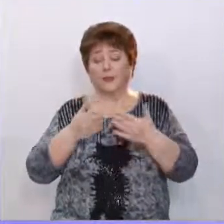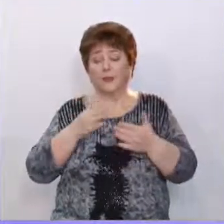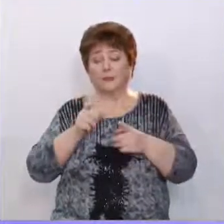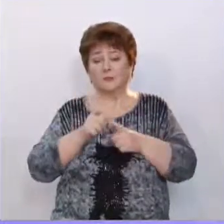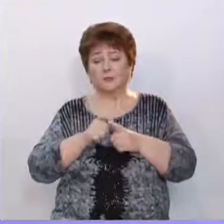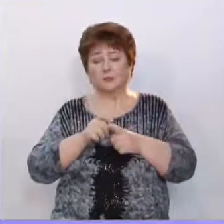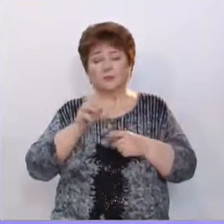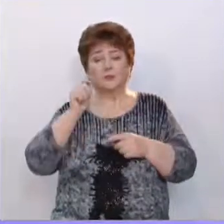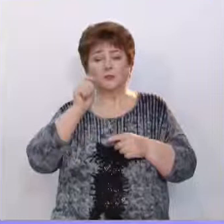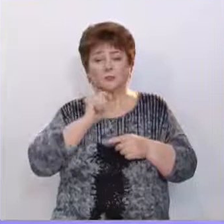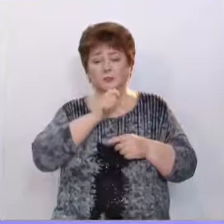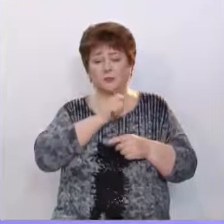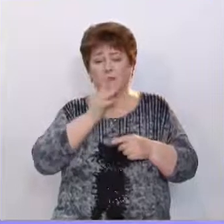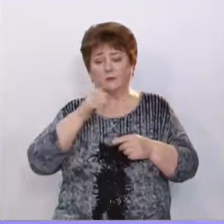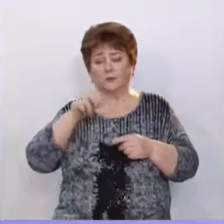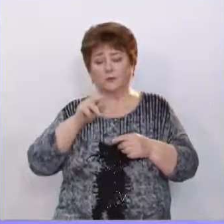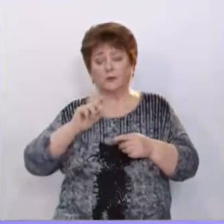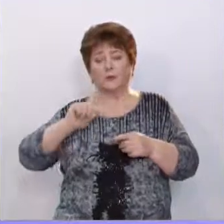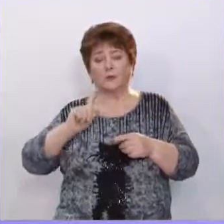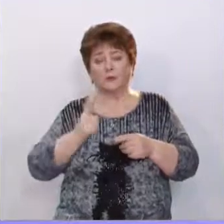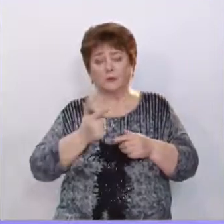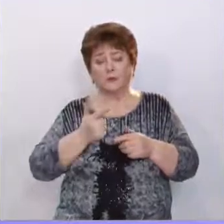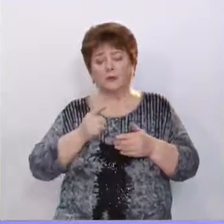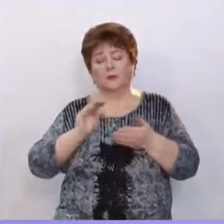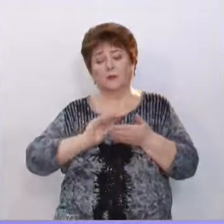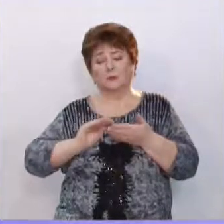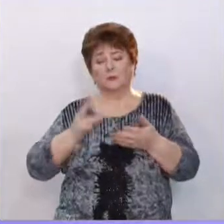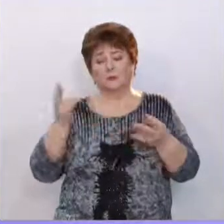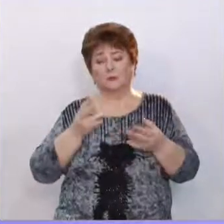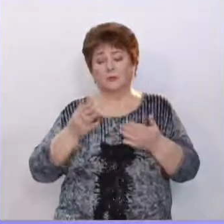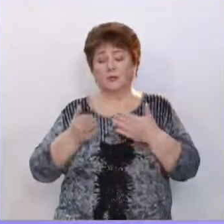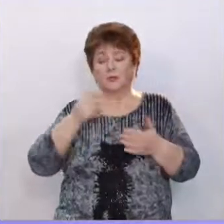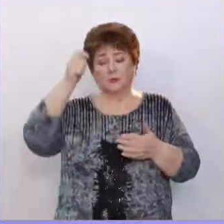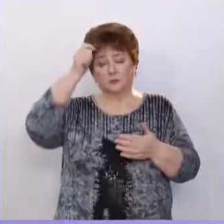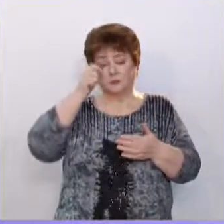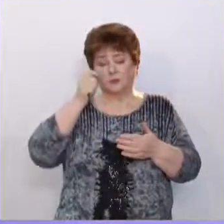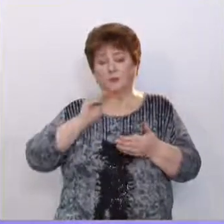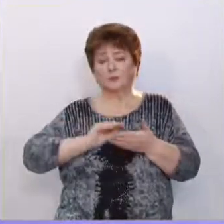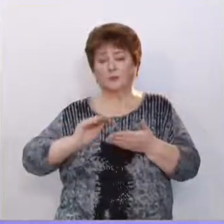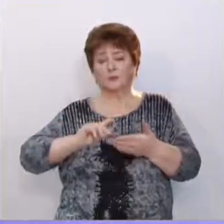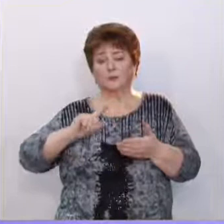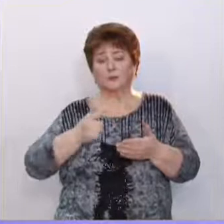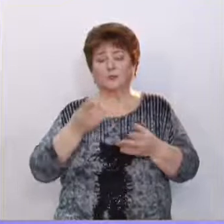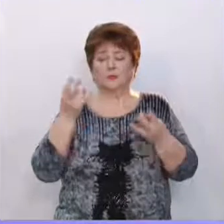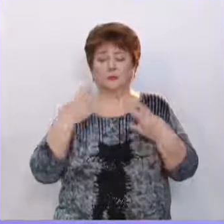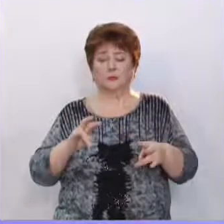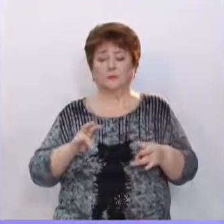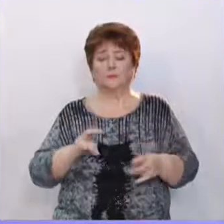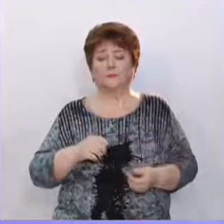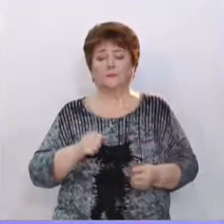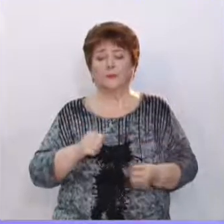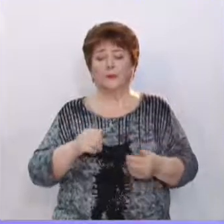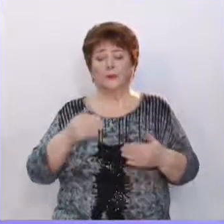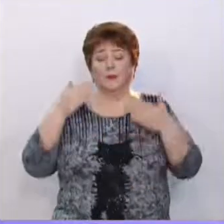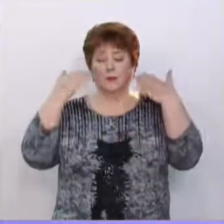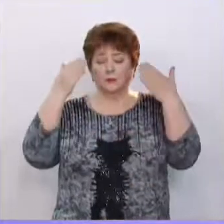Если слово женского рода, мягкий знак пишется. А если мужского рода, мягкий знак не пишется.